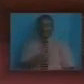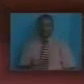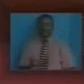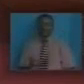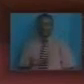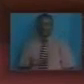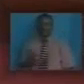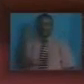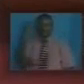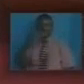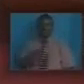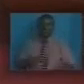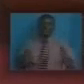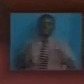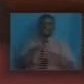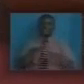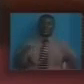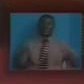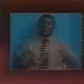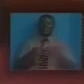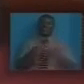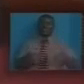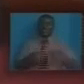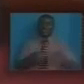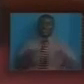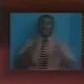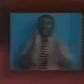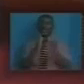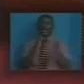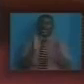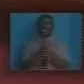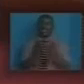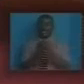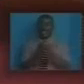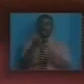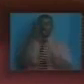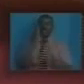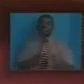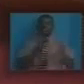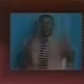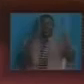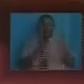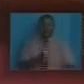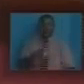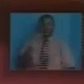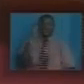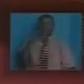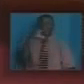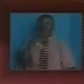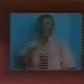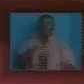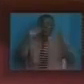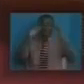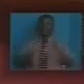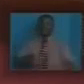meshi mwenyekiti licha ya utata wa Kika una Wan jeshi kuwa wakuu wa wilaya na mikoa na hiyo kazima kuwa wanachama wa